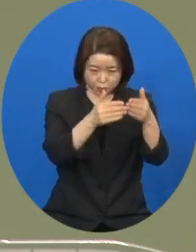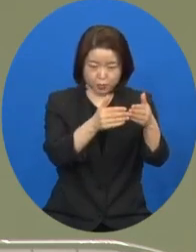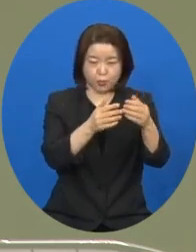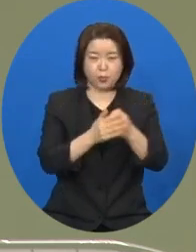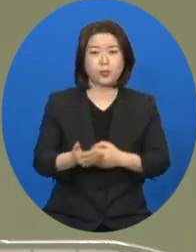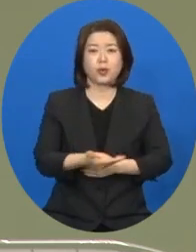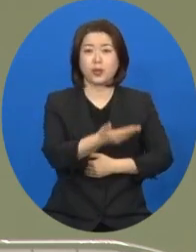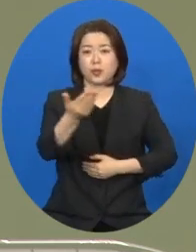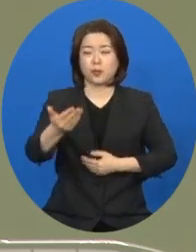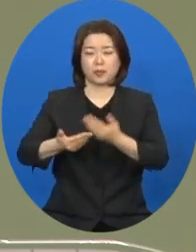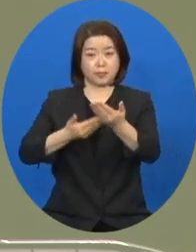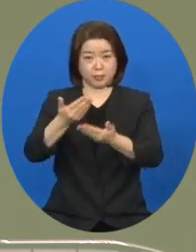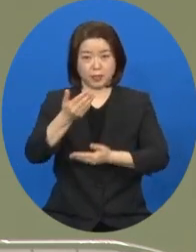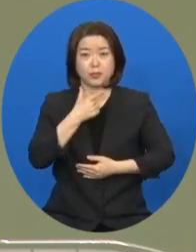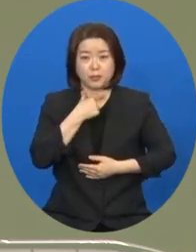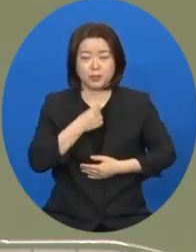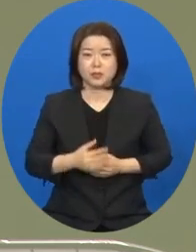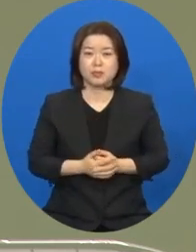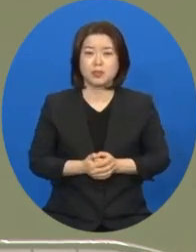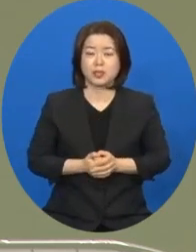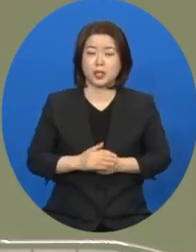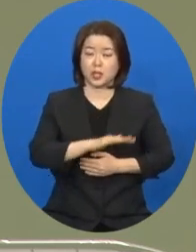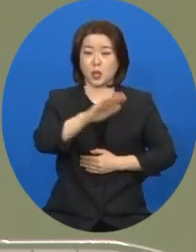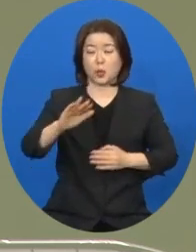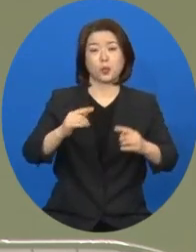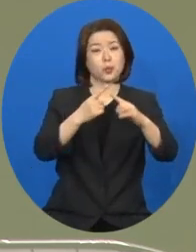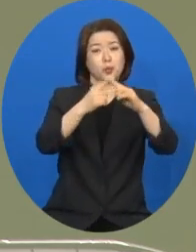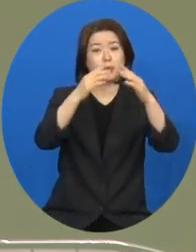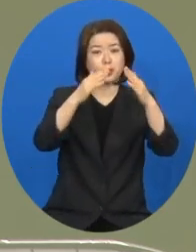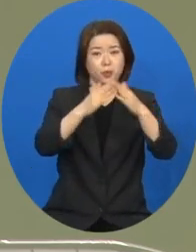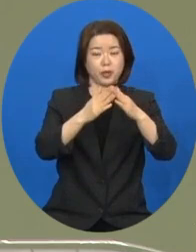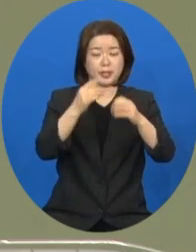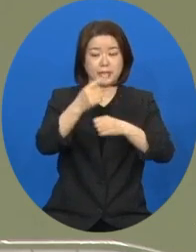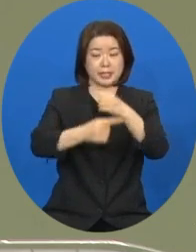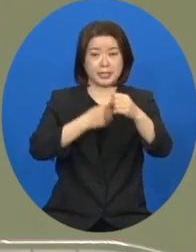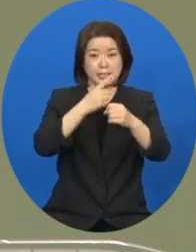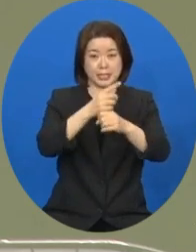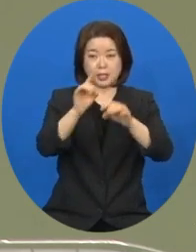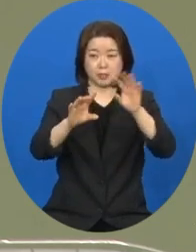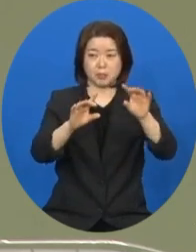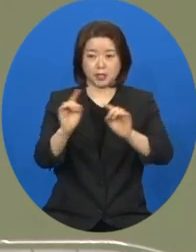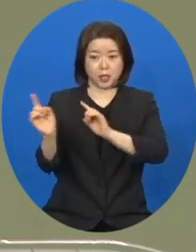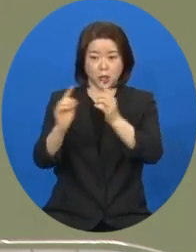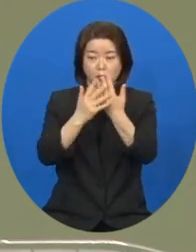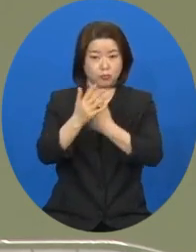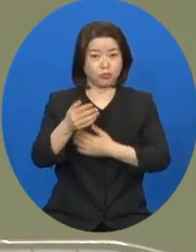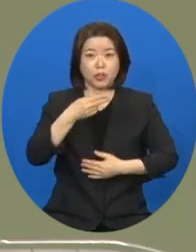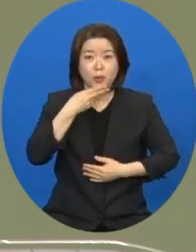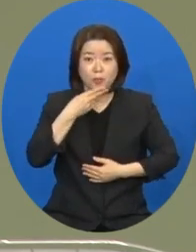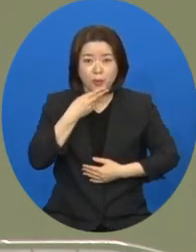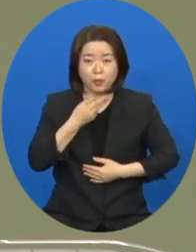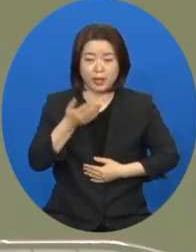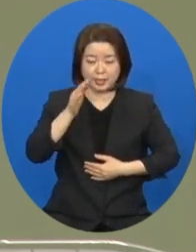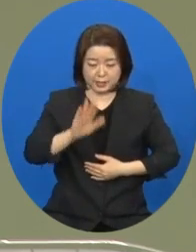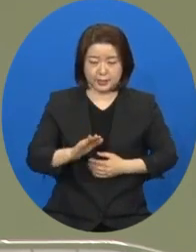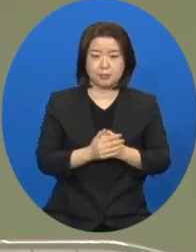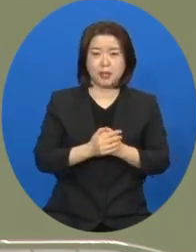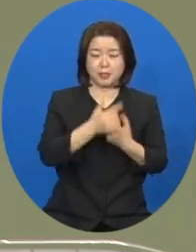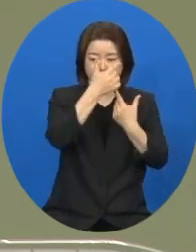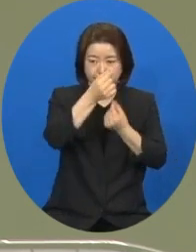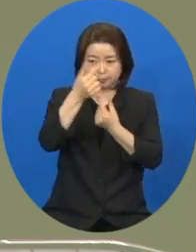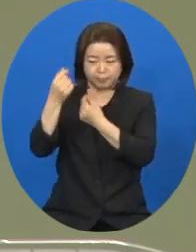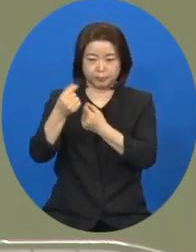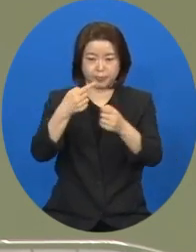말씀을 나누려고 합니다. 저희 교회는 해마다 따로 부흥회를 하지 않고 정기적으로 1년에 두